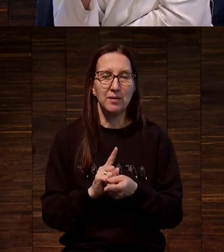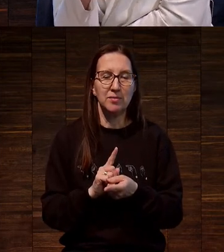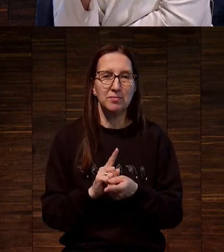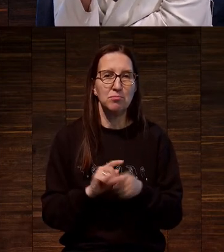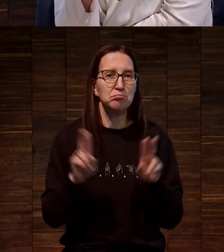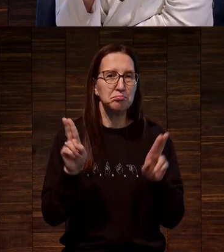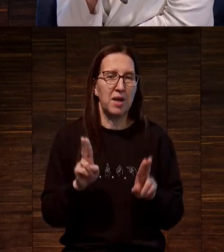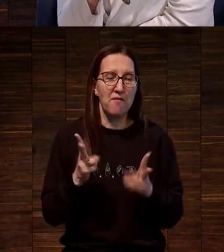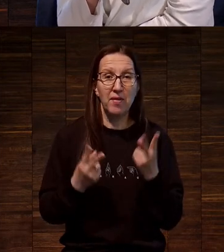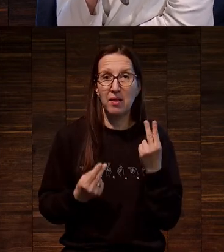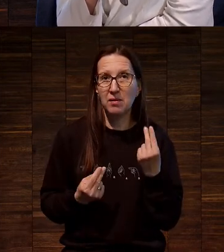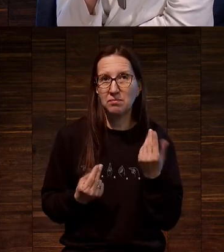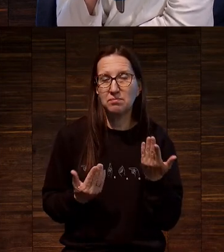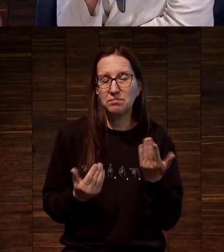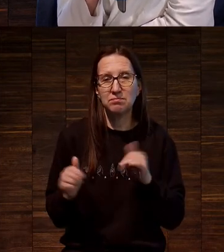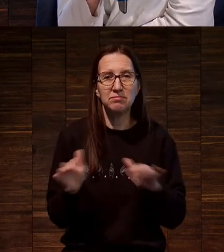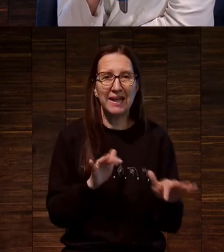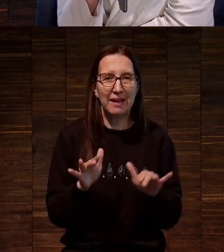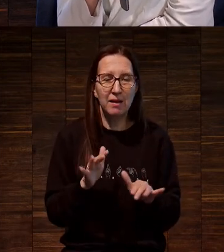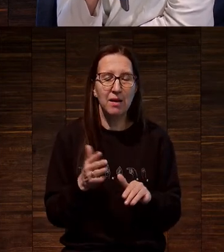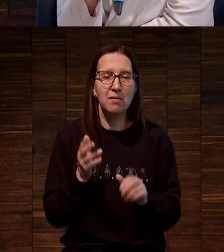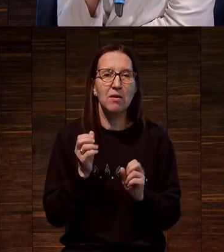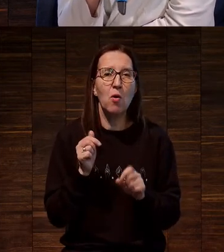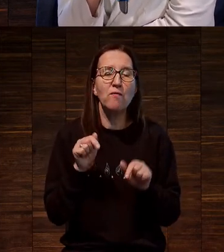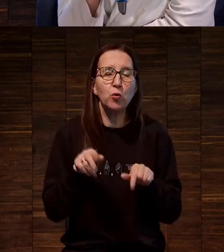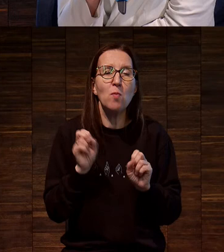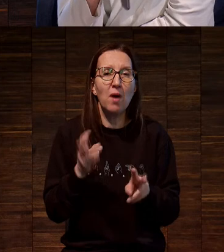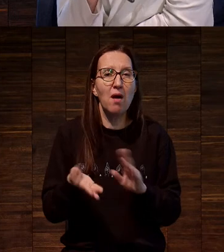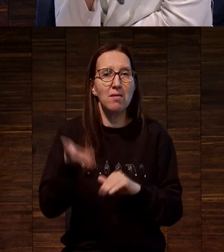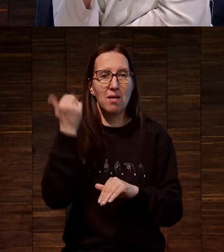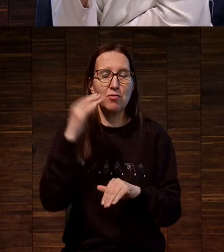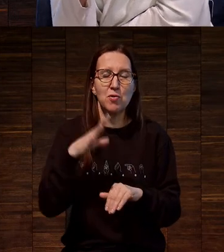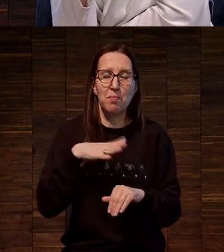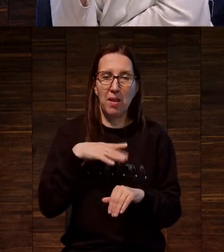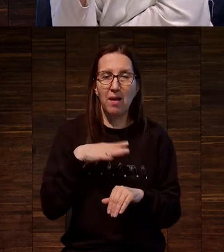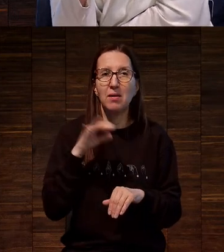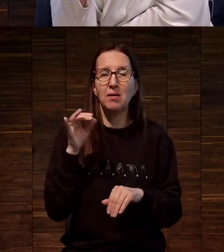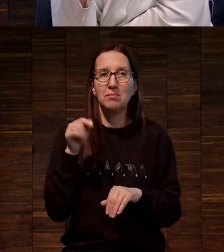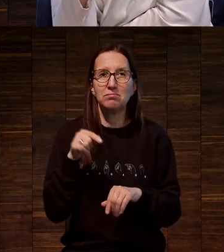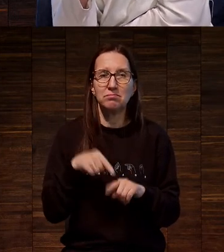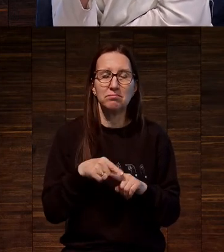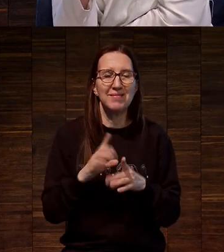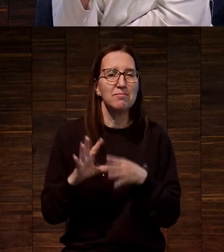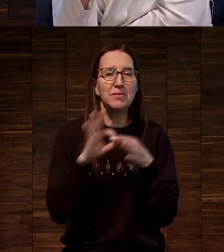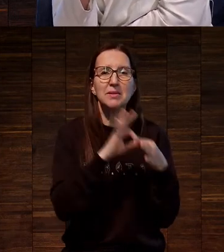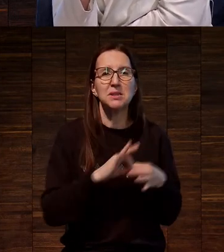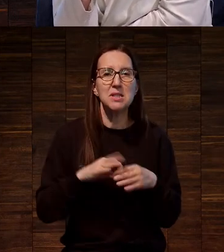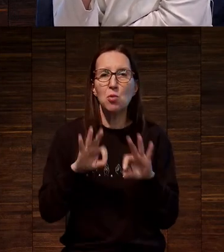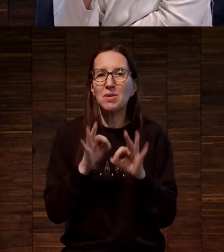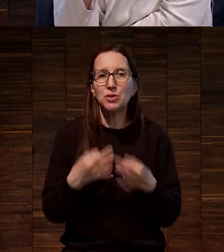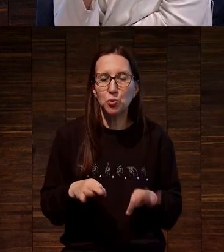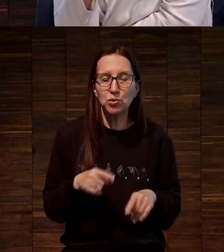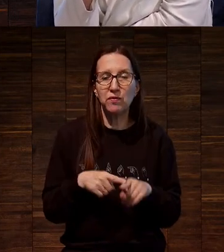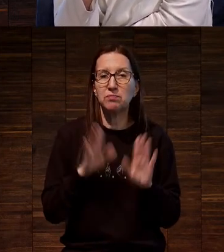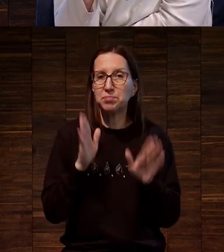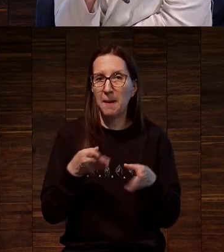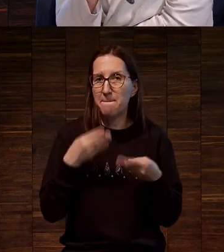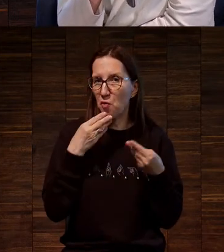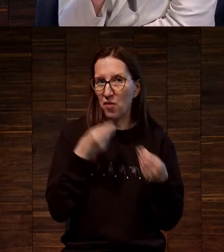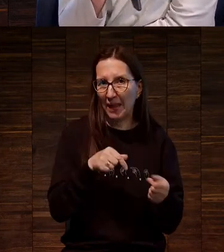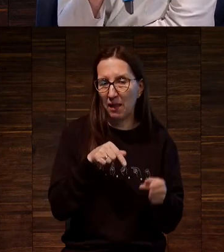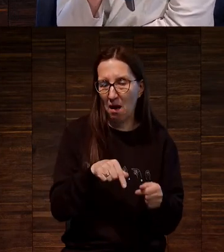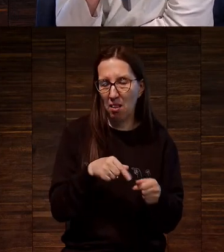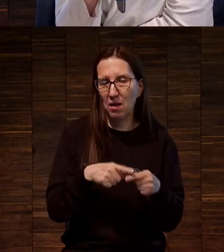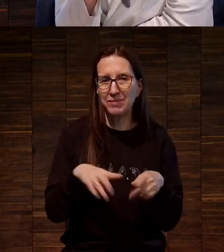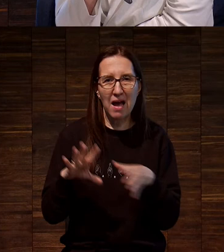поменяла правила игры в том, как работала система искусства. Повлияла, я бы сказала, значит. Повлияла, но и